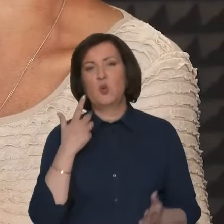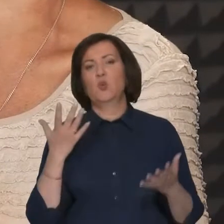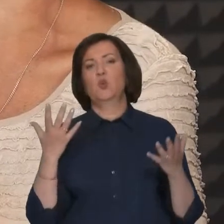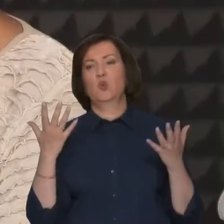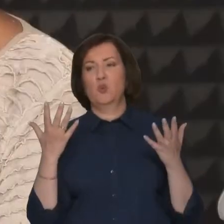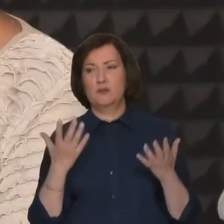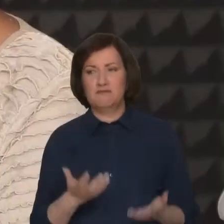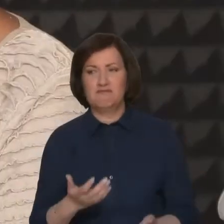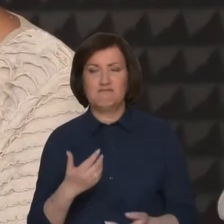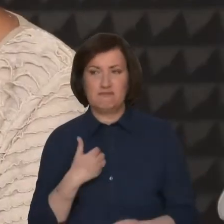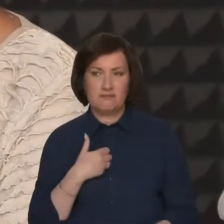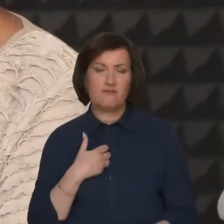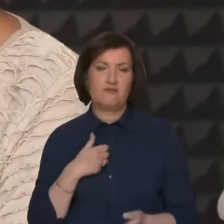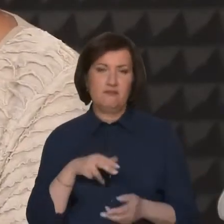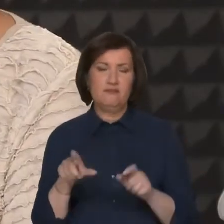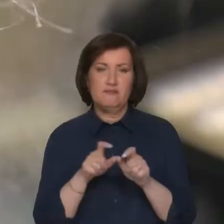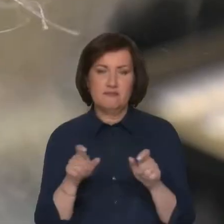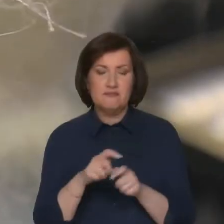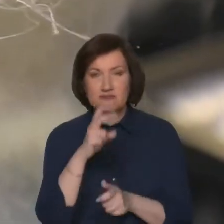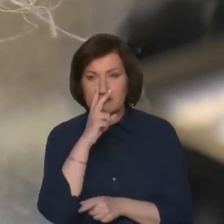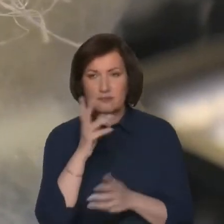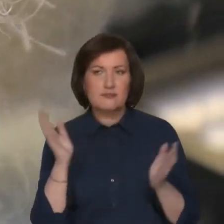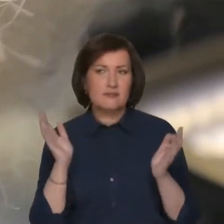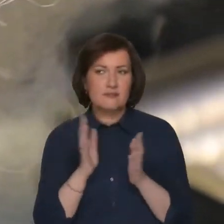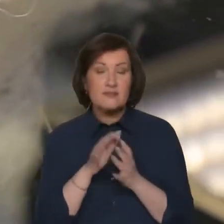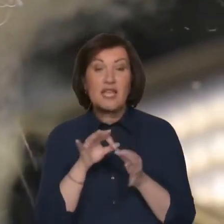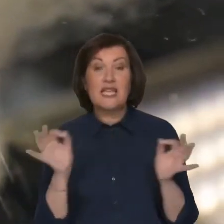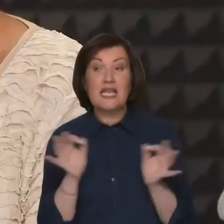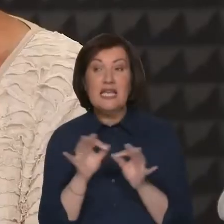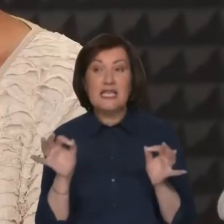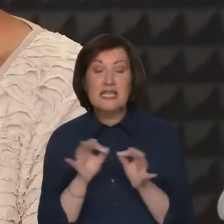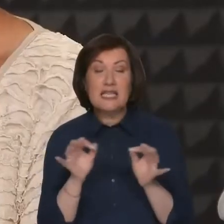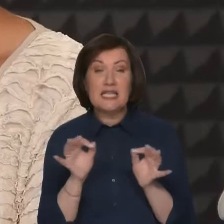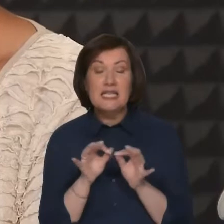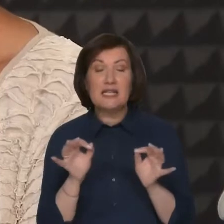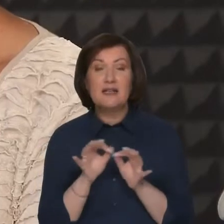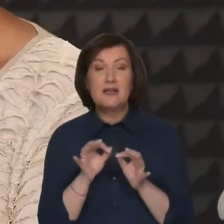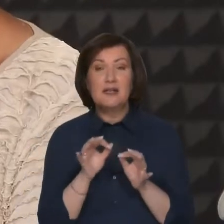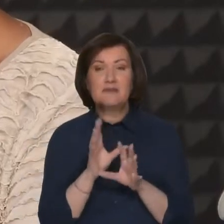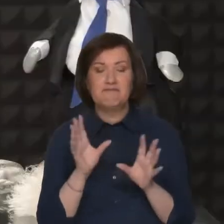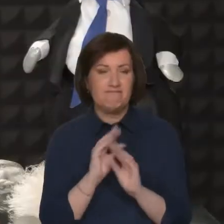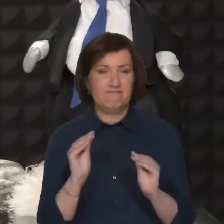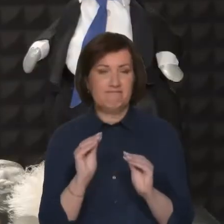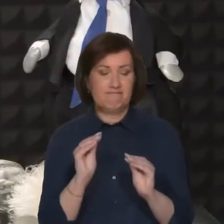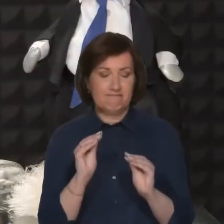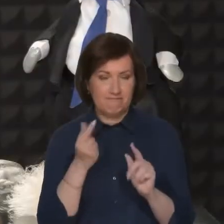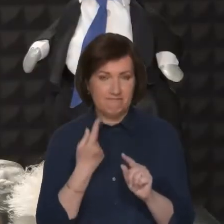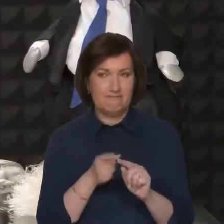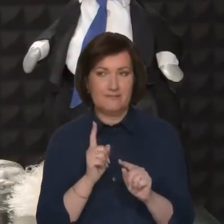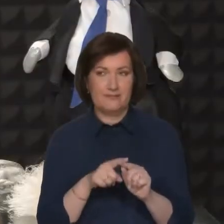це все. Я пішла в магазин, бачу, боже, нитки, такі нитки, і думаю, все. Це